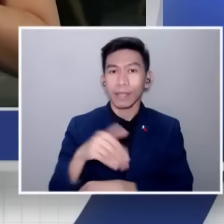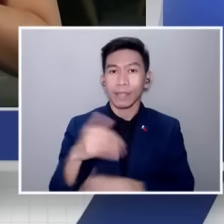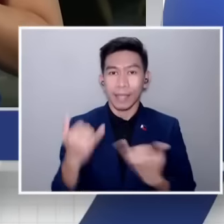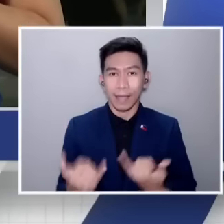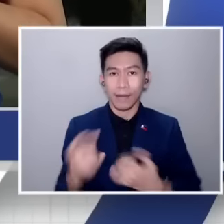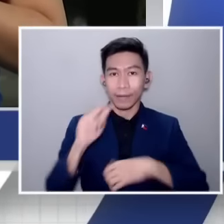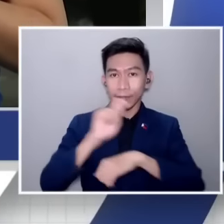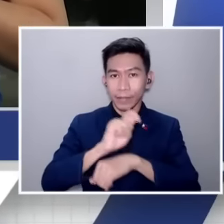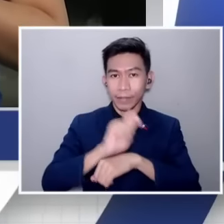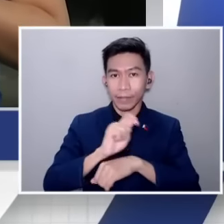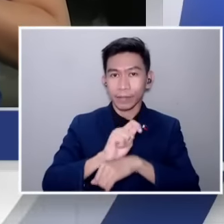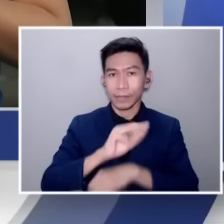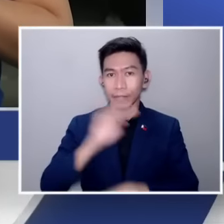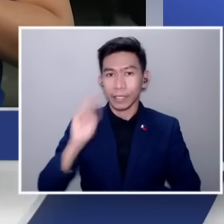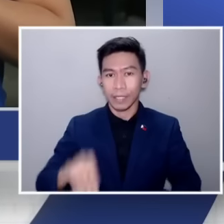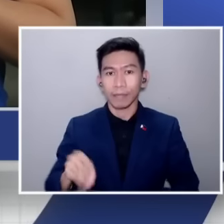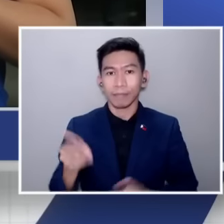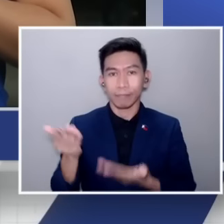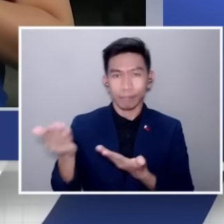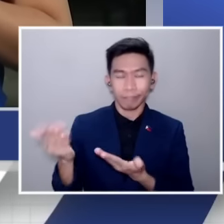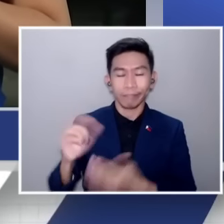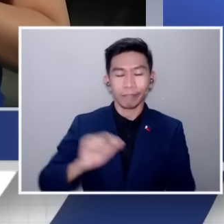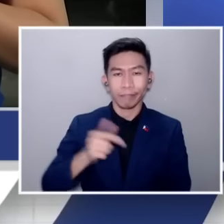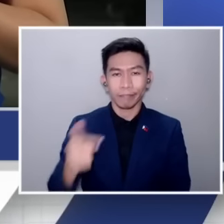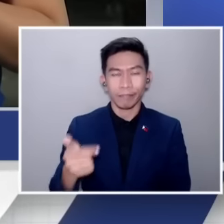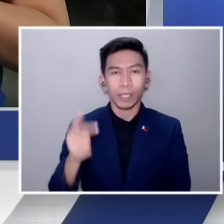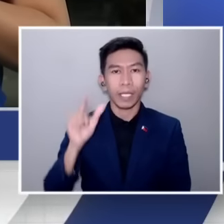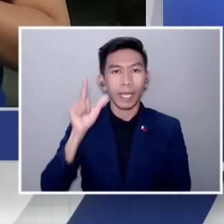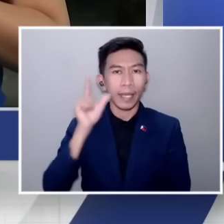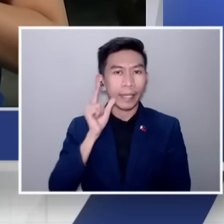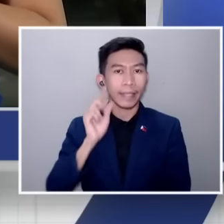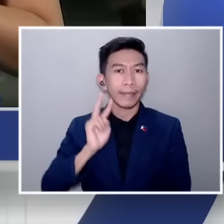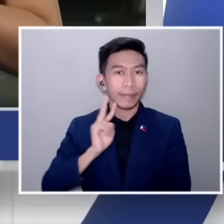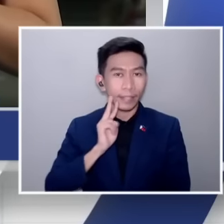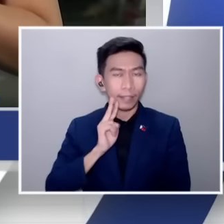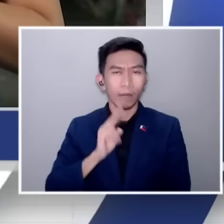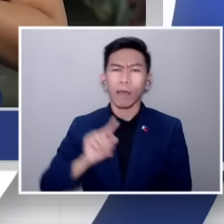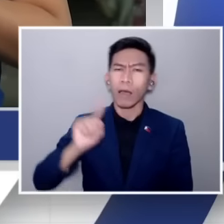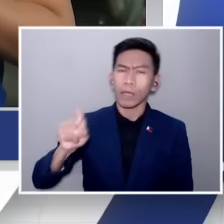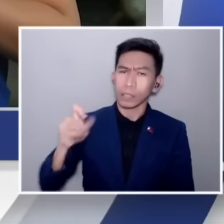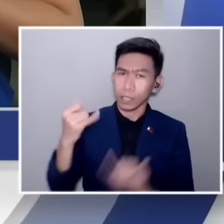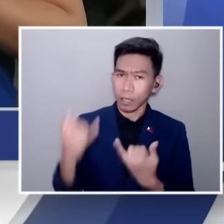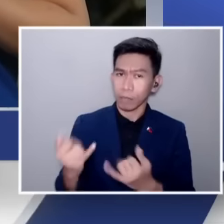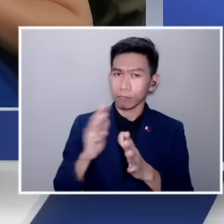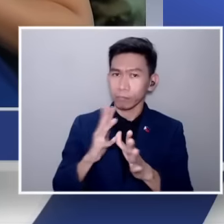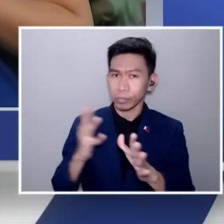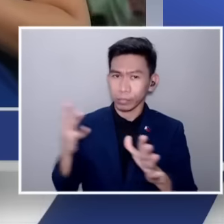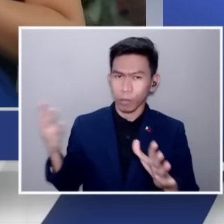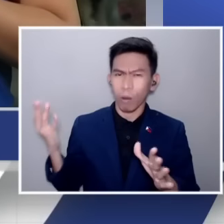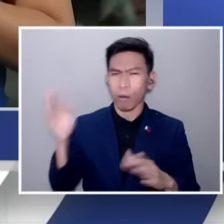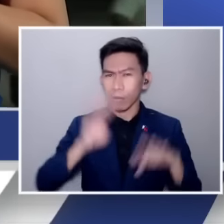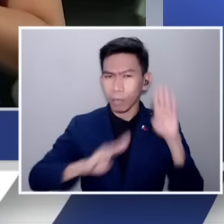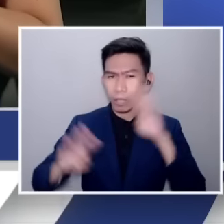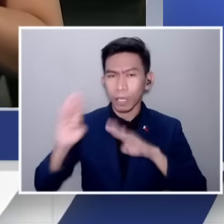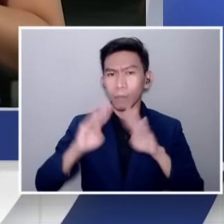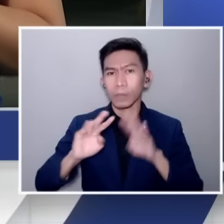Lady Vicencio. Lady, kamusta naman? Marami pa bang nakapila or may problema ba sa mga VCM